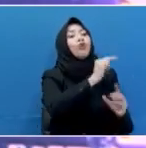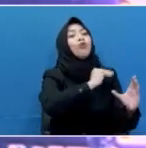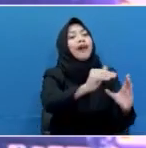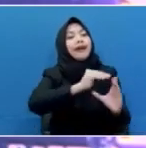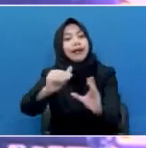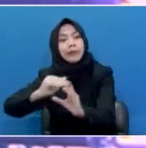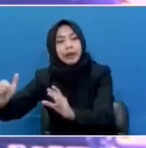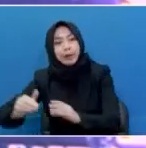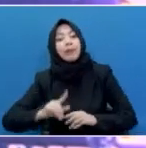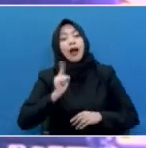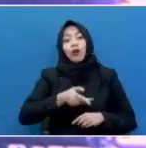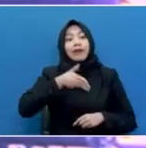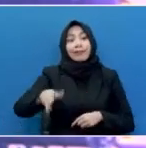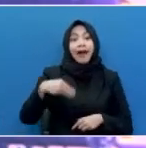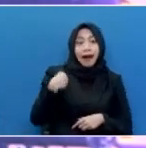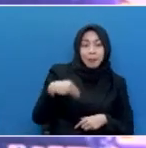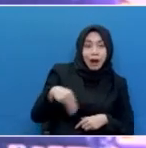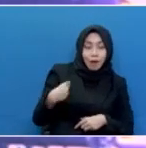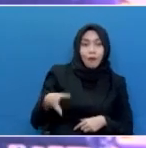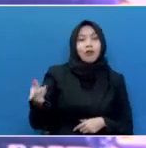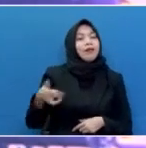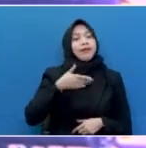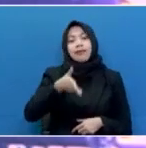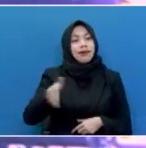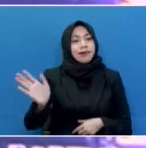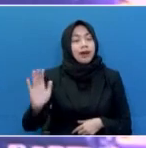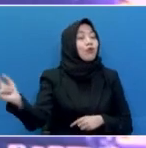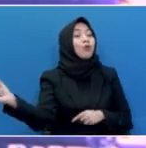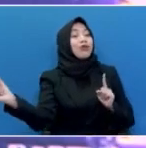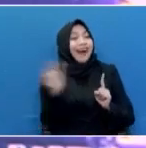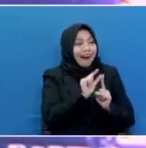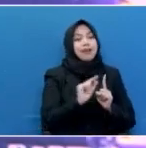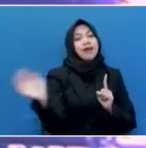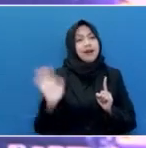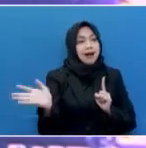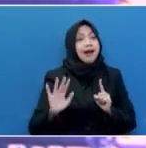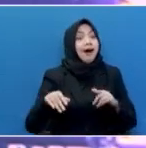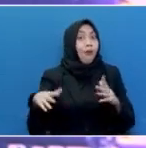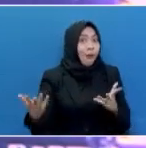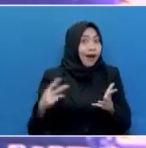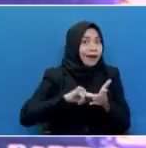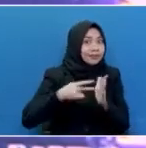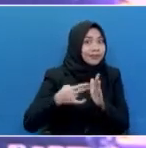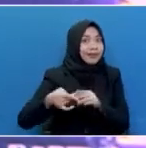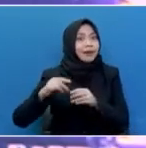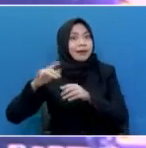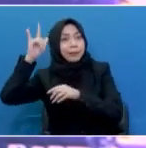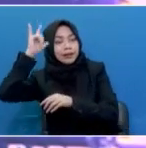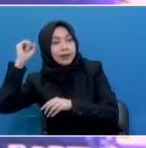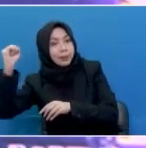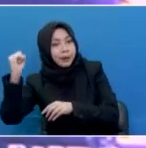menegaskan bahwa ada ketidak hararmonisan hubungan antara Joko Widodo dan juga partai yang